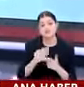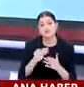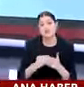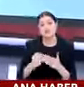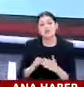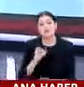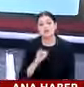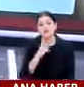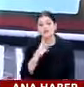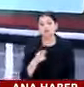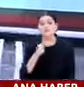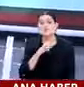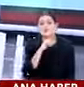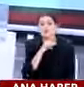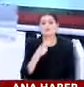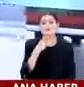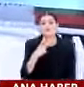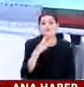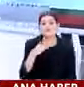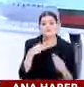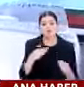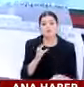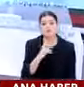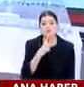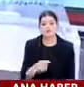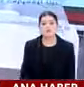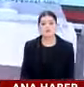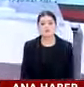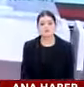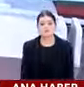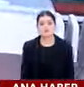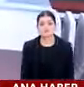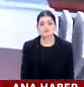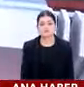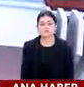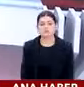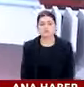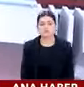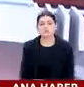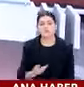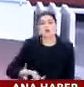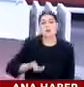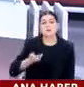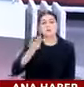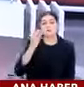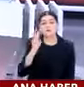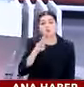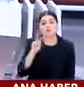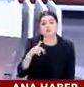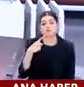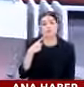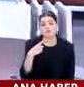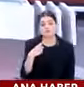onu izliyor Hatta rakamların da vereyim açıkçası Ee şöyle söyleyeyim en büyük harcama kalemi 22